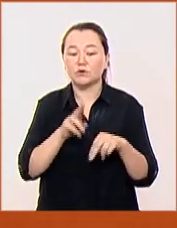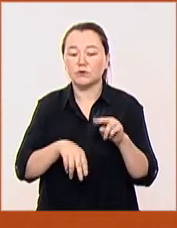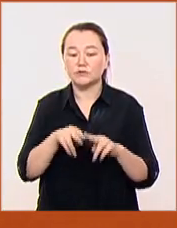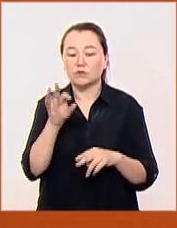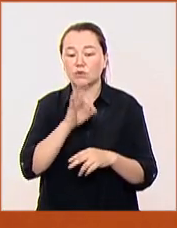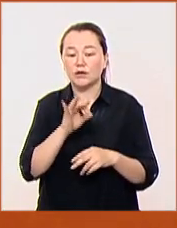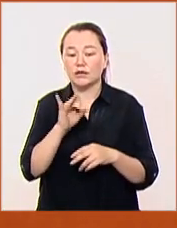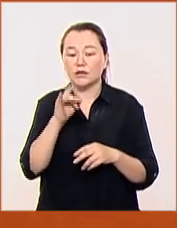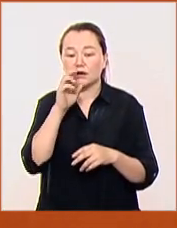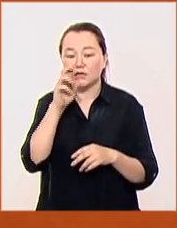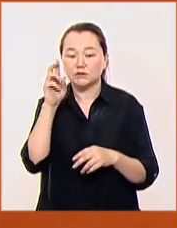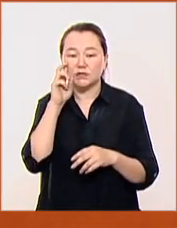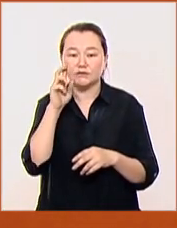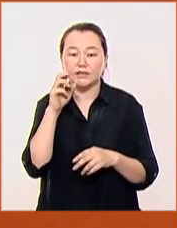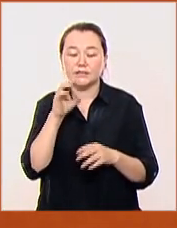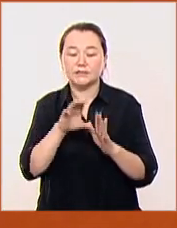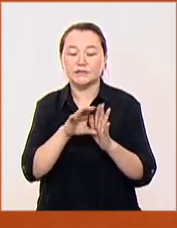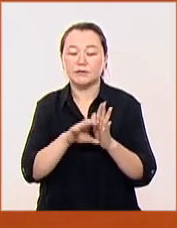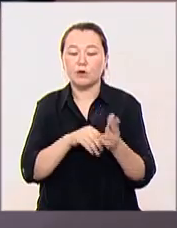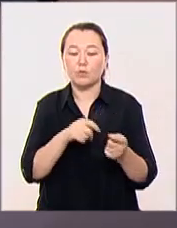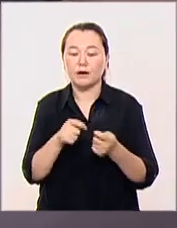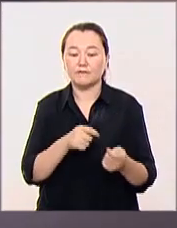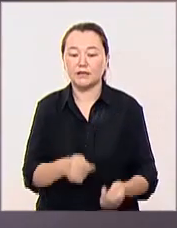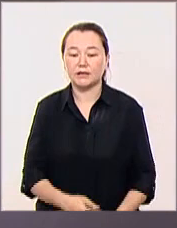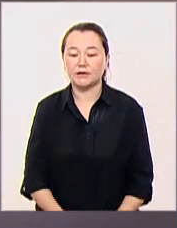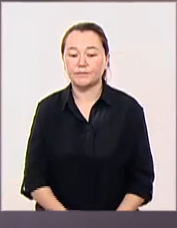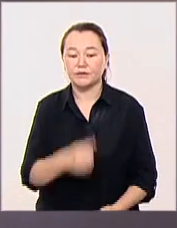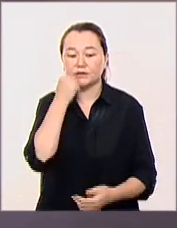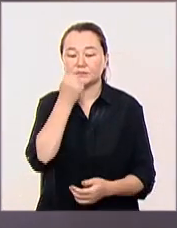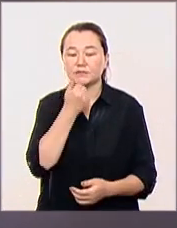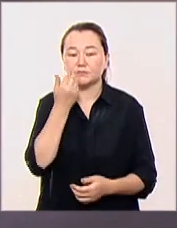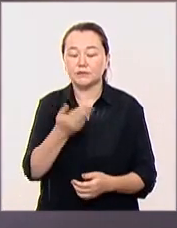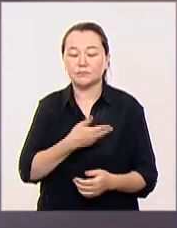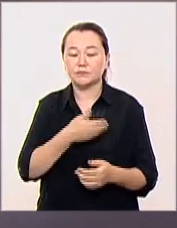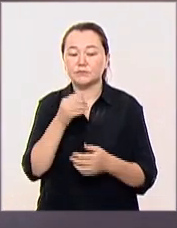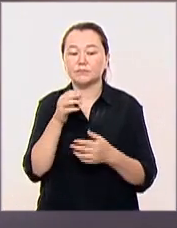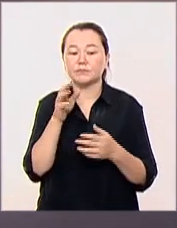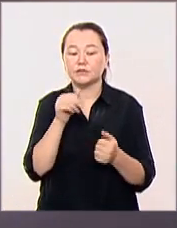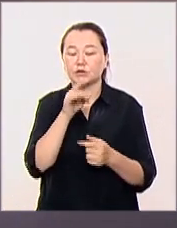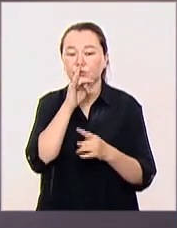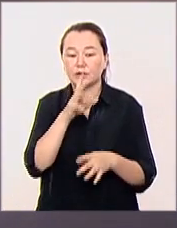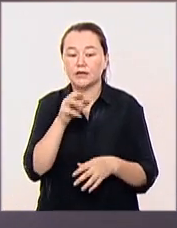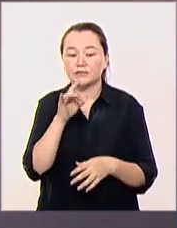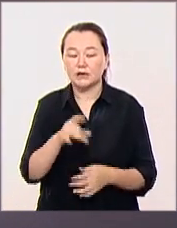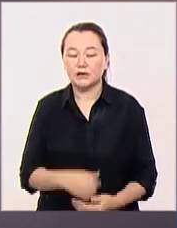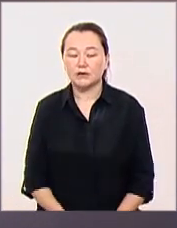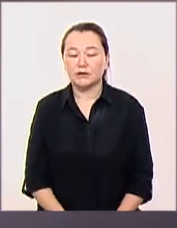и государственного системного управления. Спасибо. Мы с вами еще не прощаемся. Оскар.